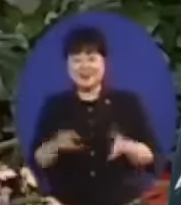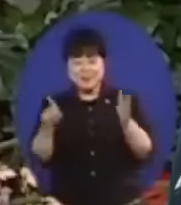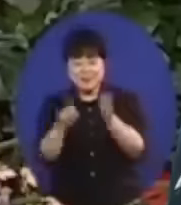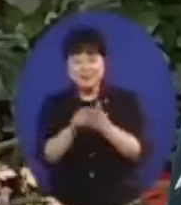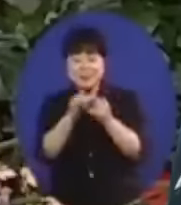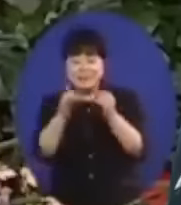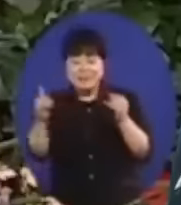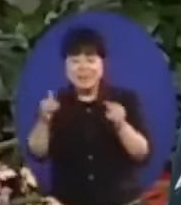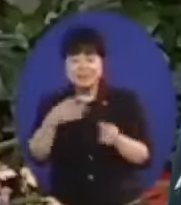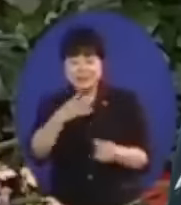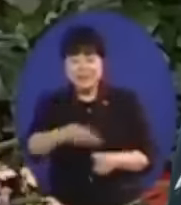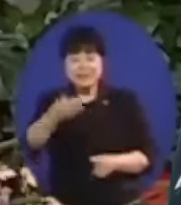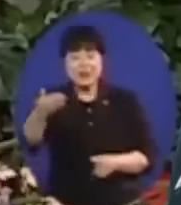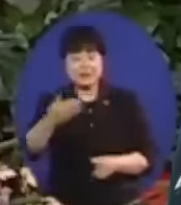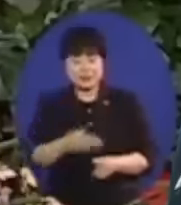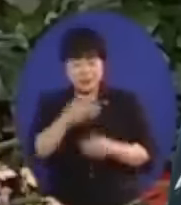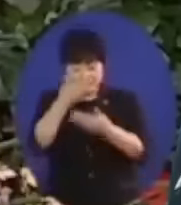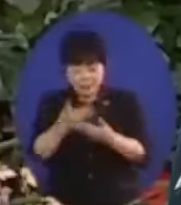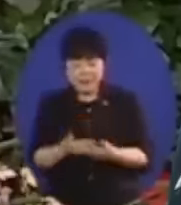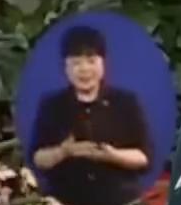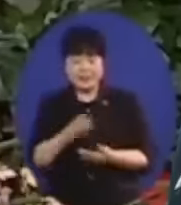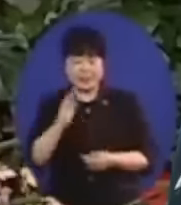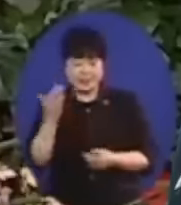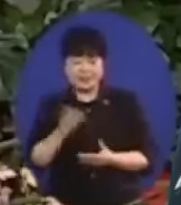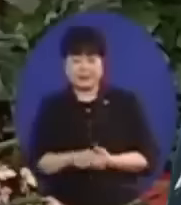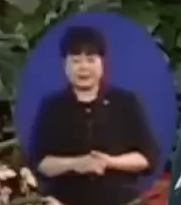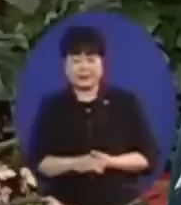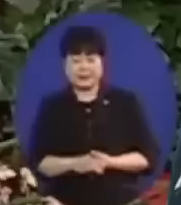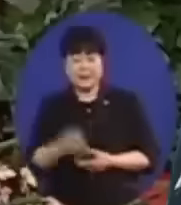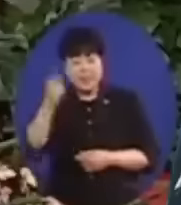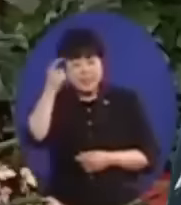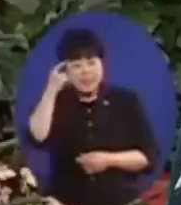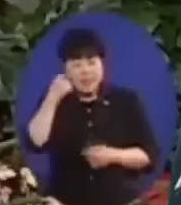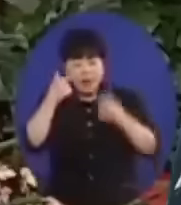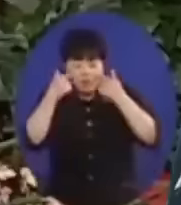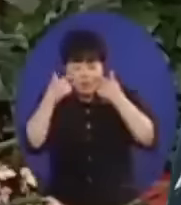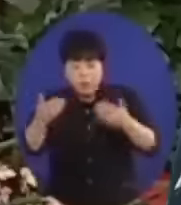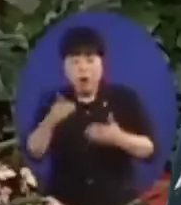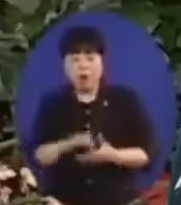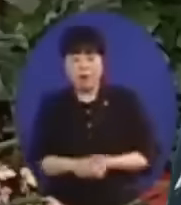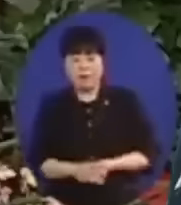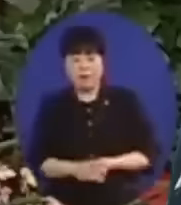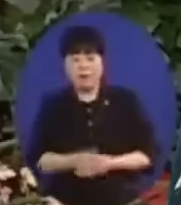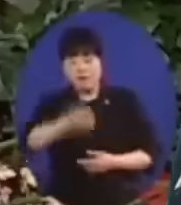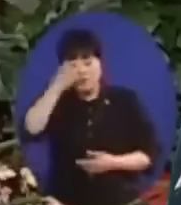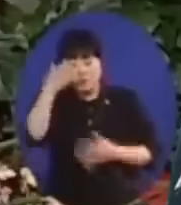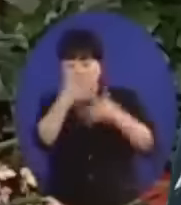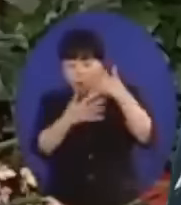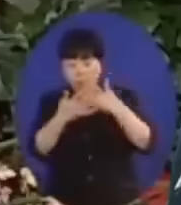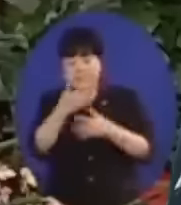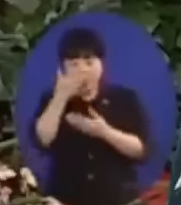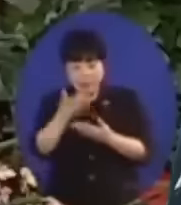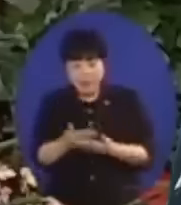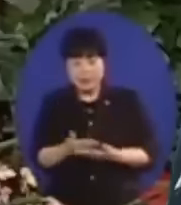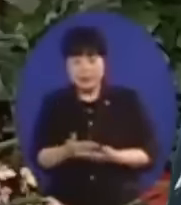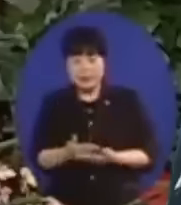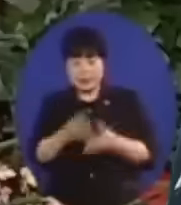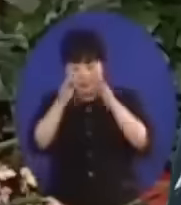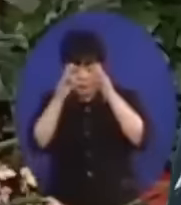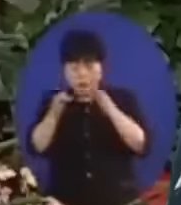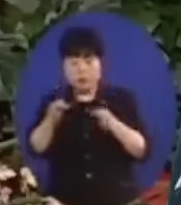믿음의 사람은 4차원의 영성을 따라 산 사람들인 것입니다. 생각이 분명해야 하고 꿈과 환상을 바라보고 살아야